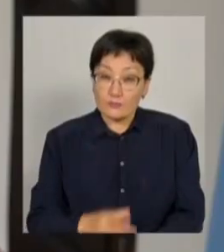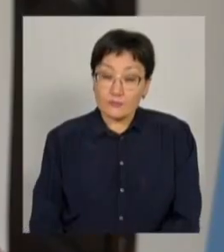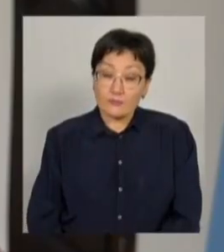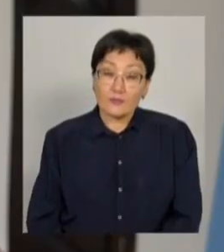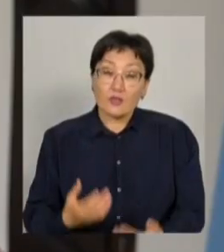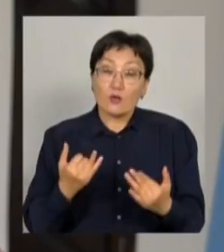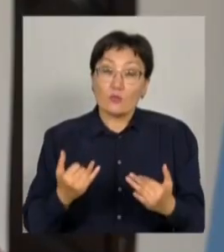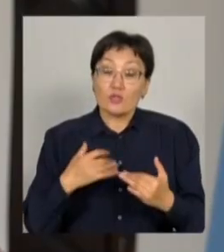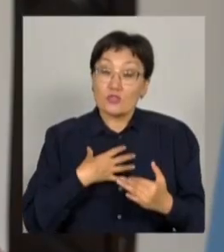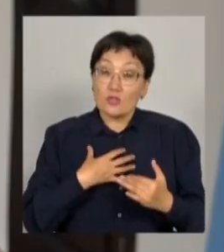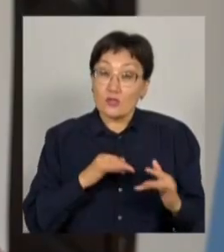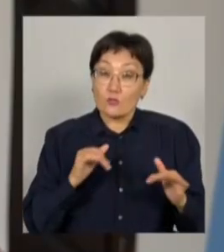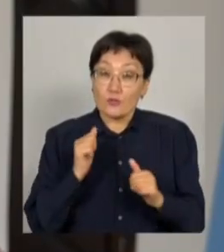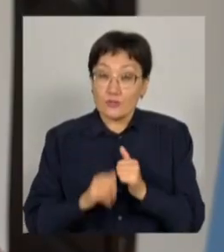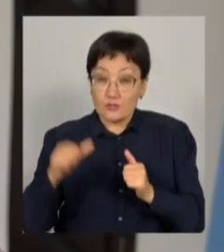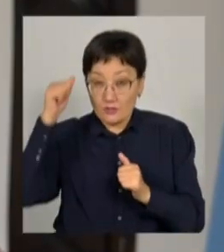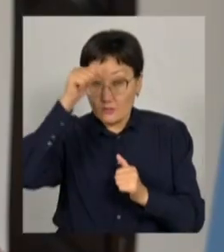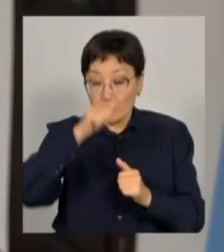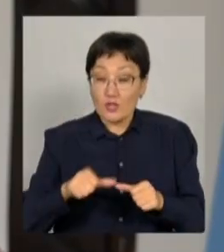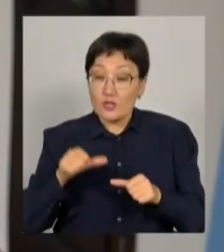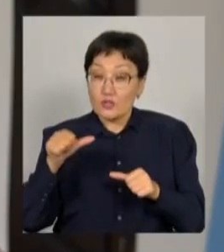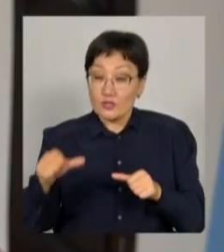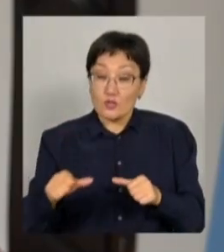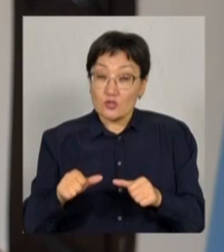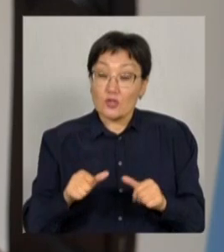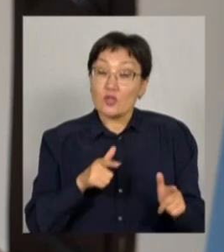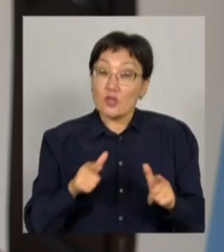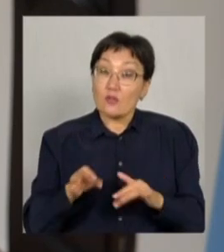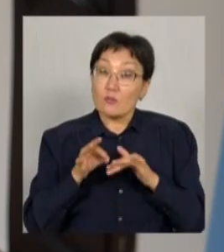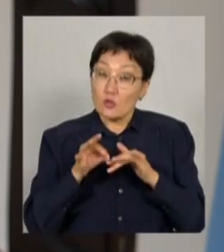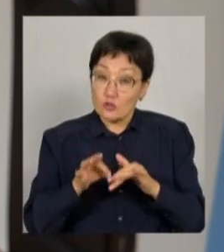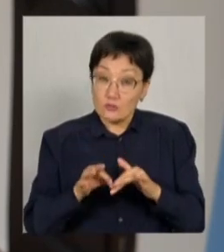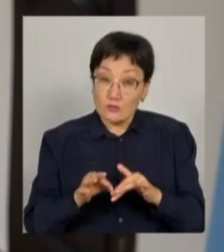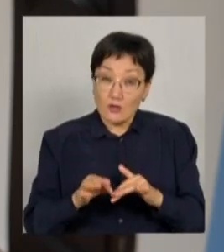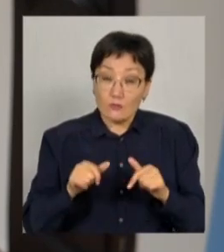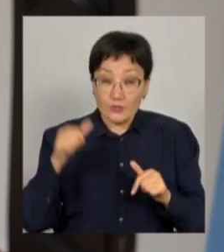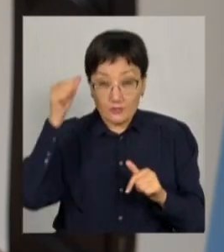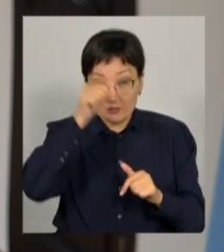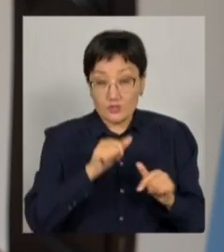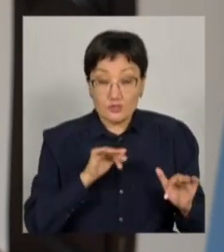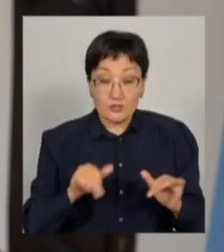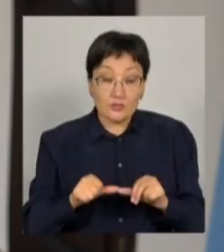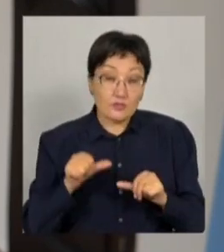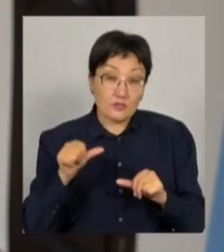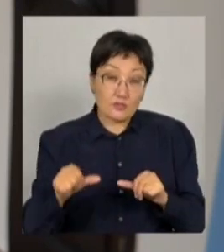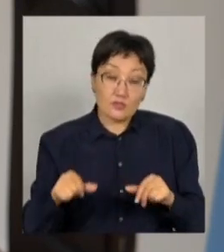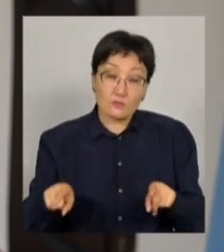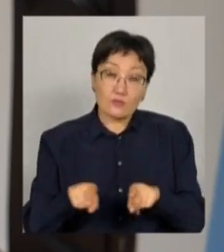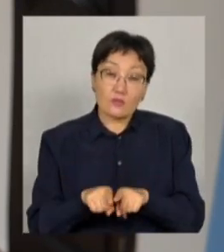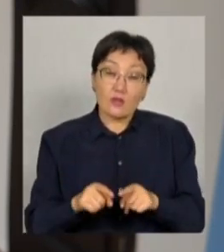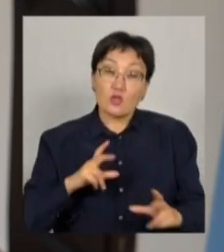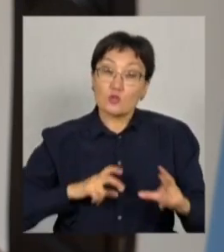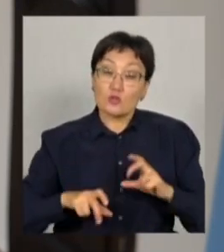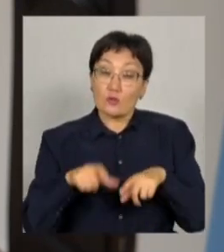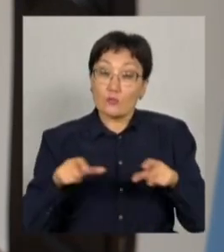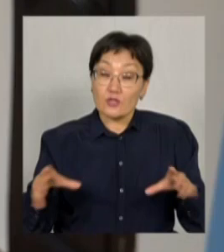Бүгінгі атаулы іс-шара бізде жыл сайын ерекше қарқынмен, ерекше дайындықпен өтеді. Биылғы іс-шарамыздың ерекшелігі сонда біз